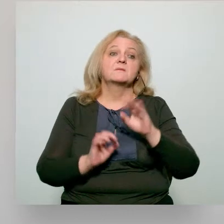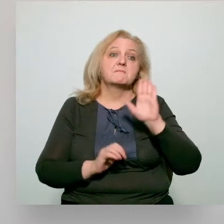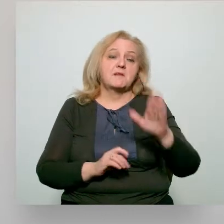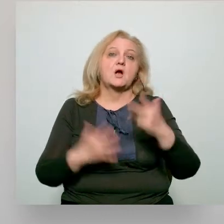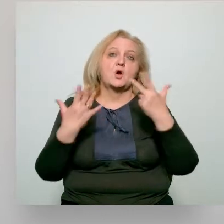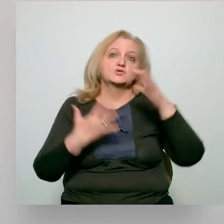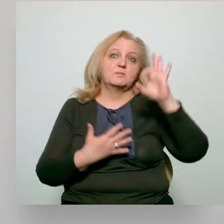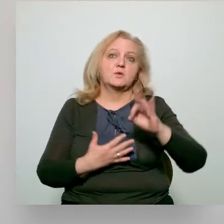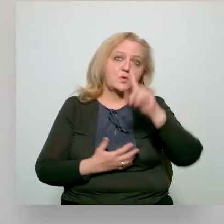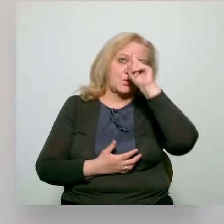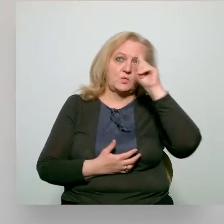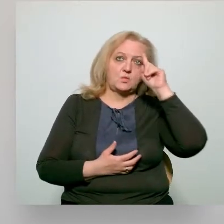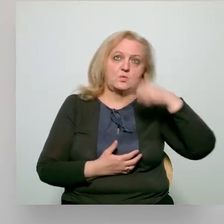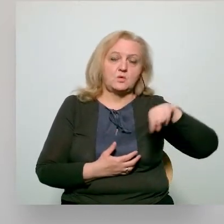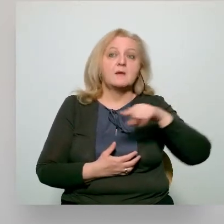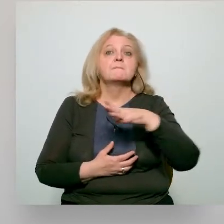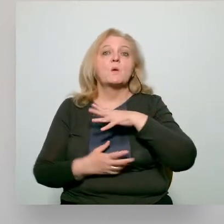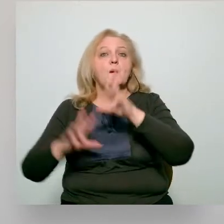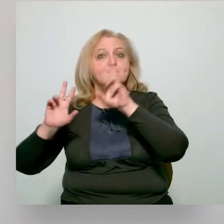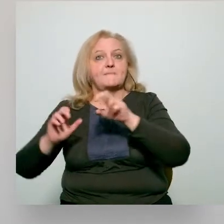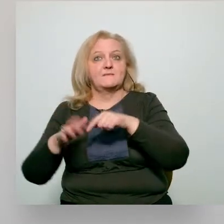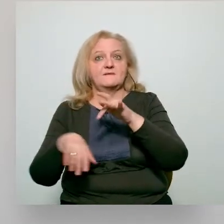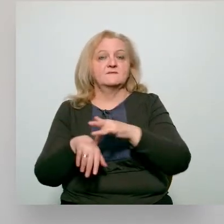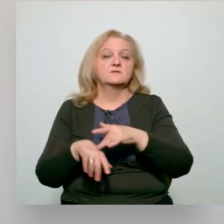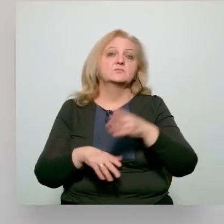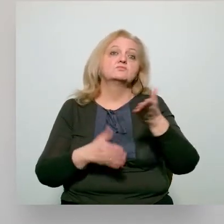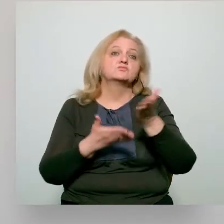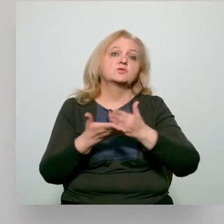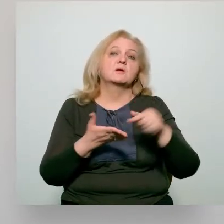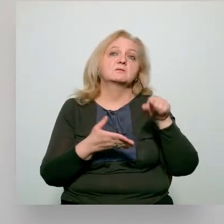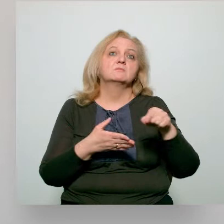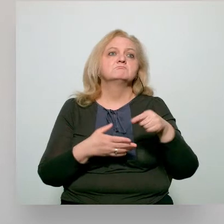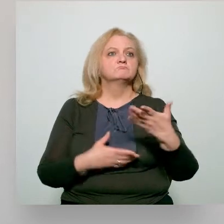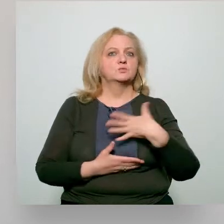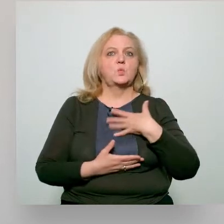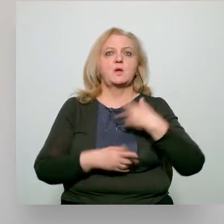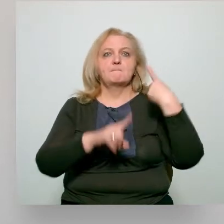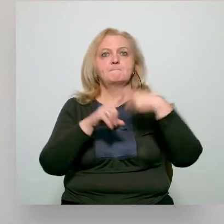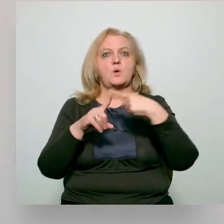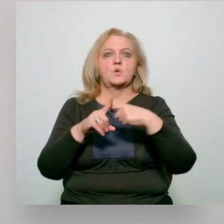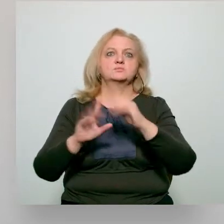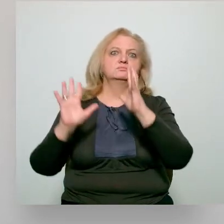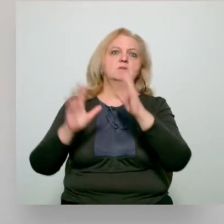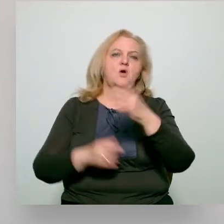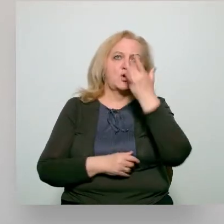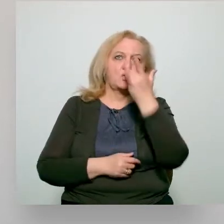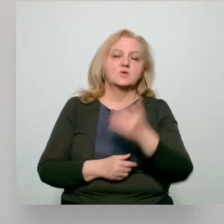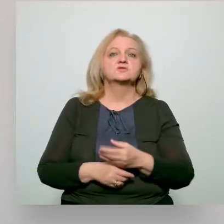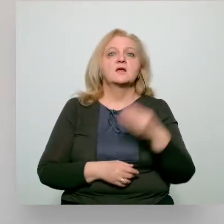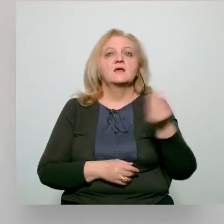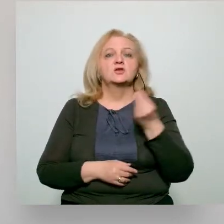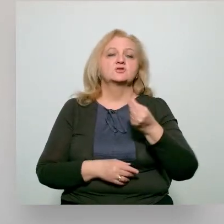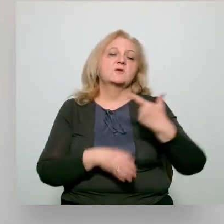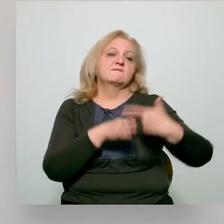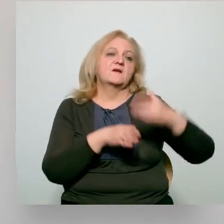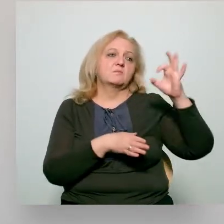obywateli po tym badaniu, którzy pozytywnie traktują Rosję i Rosjan i jeszcze 20%